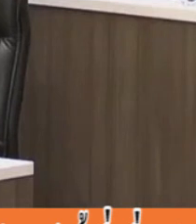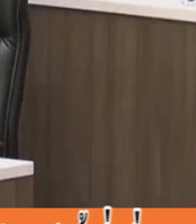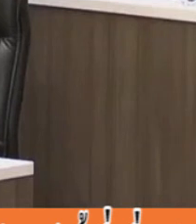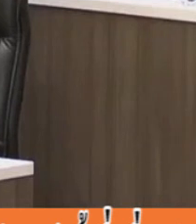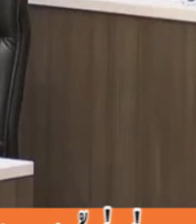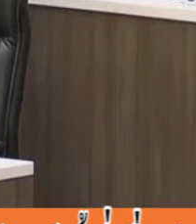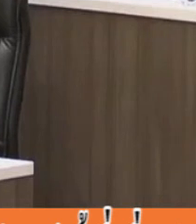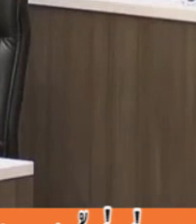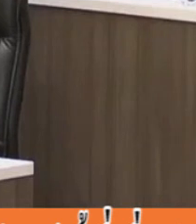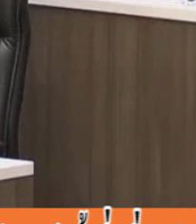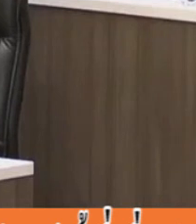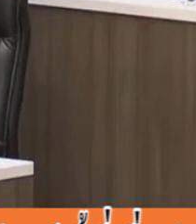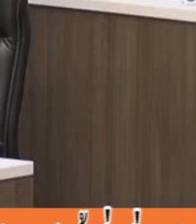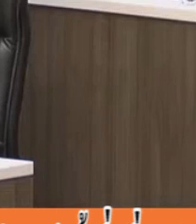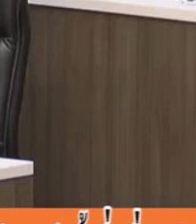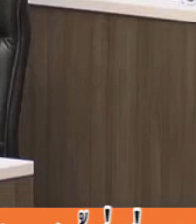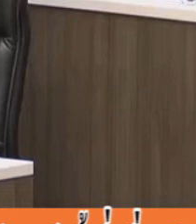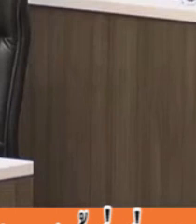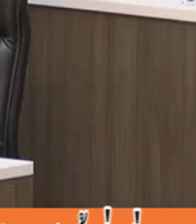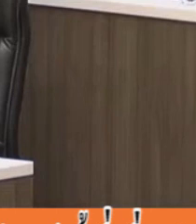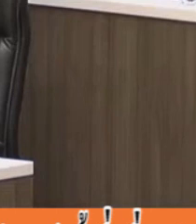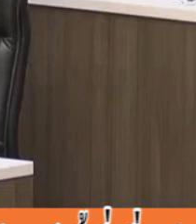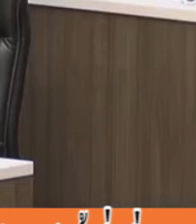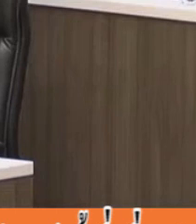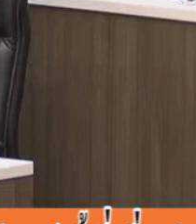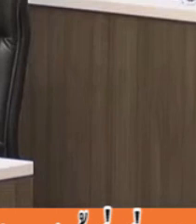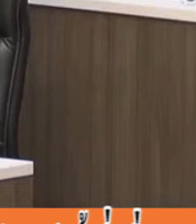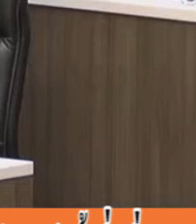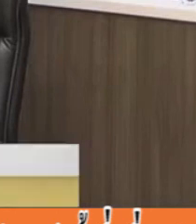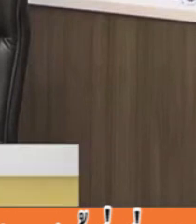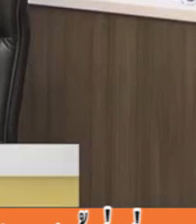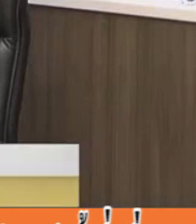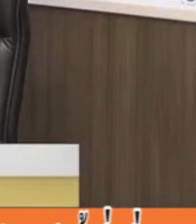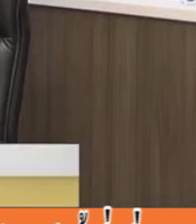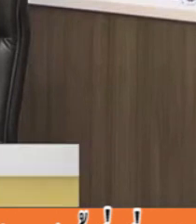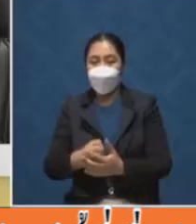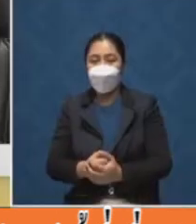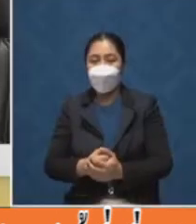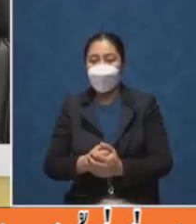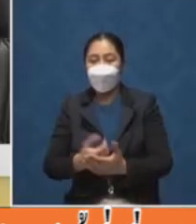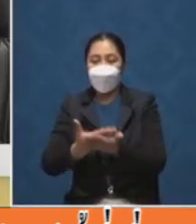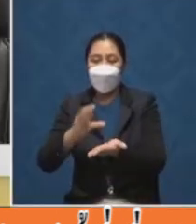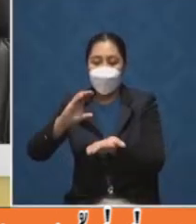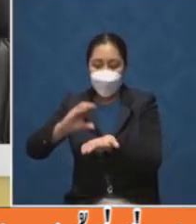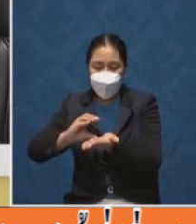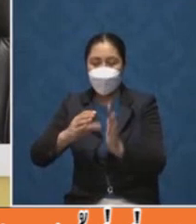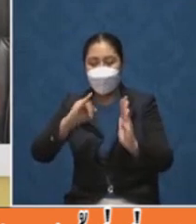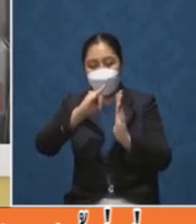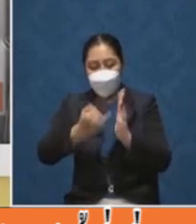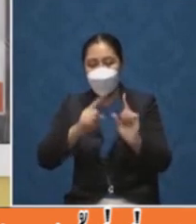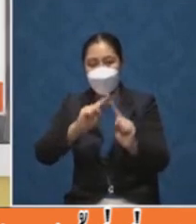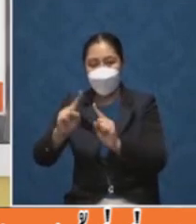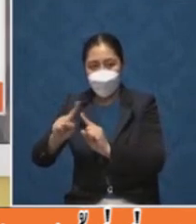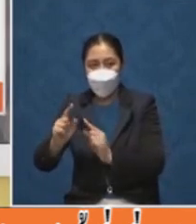คะไม่ทราบว่าสไลด์น่าจะขึ้นได้ไหมคะจริงๆแล้วงบจังหวัดและกลุ่มจังหวัดนะคะก็มีแนวโน้มเห